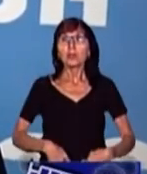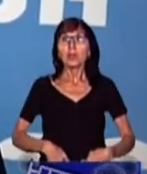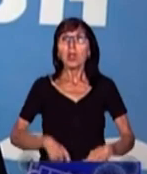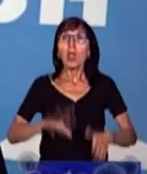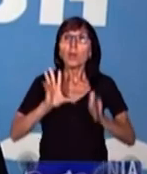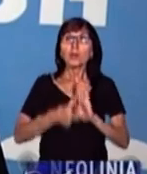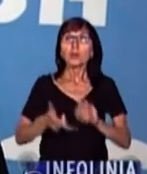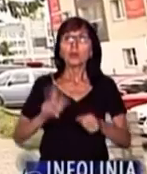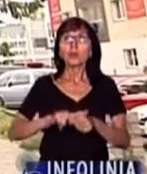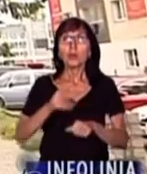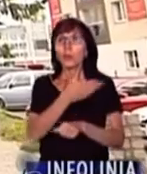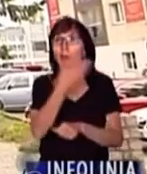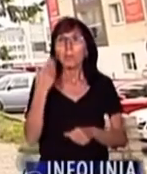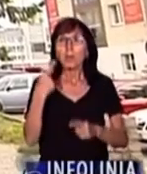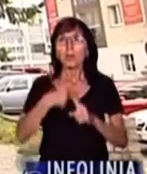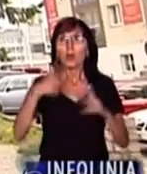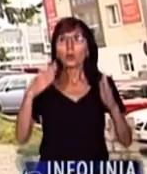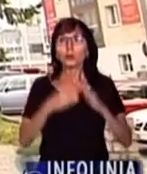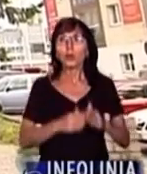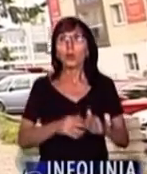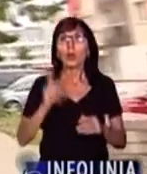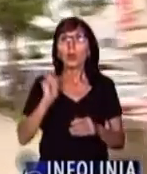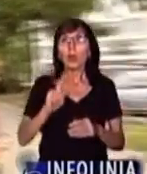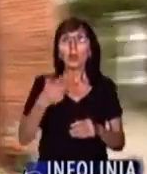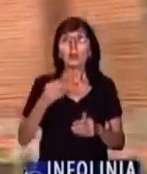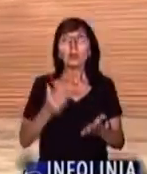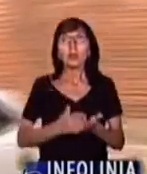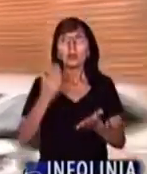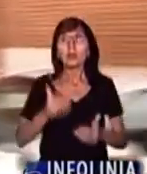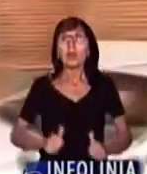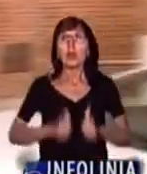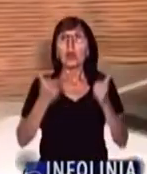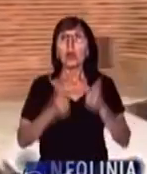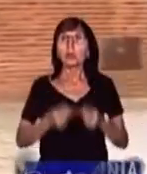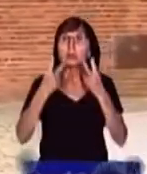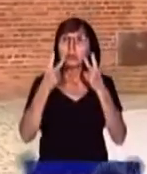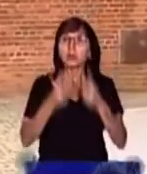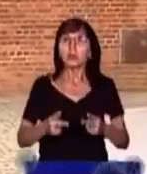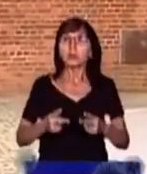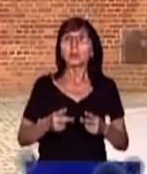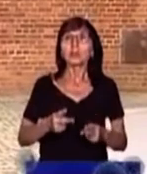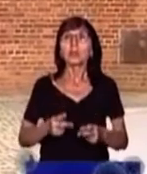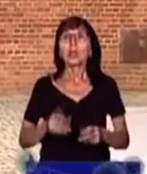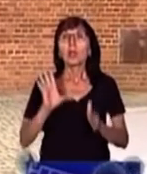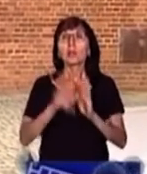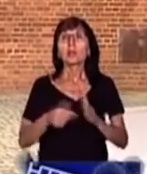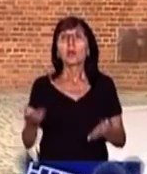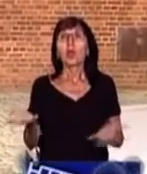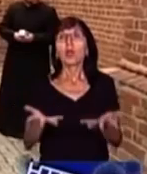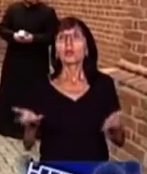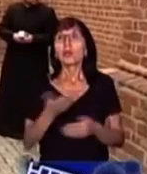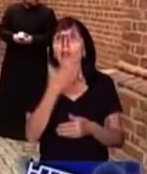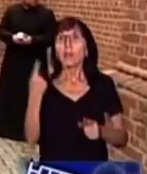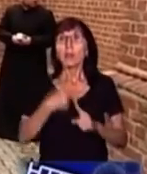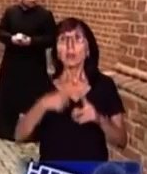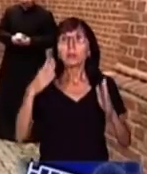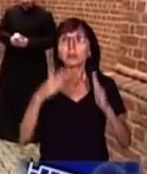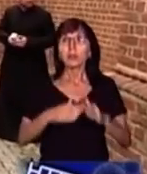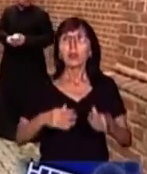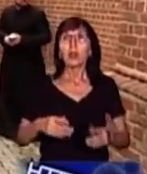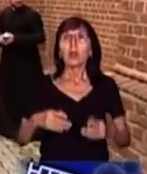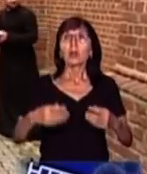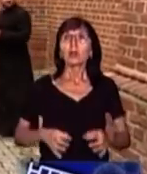miejscowości, które nie mają kościoła. Ale chodzi nie tylko o to, by odwiedzać miejscowości, w których nie ma świątyni. Mobilna kaplica,